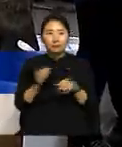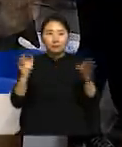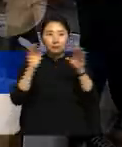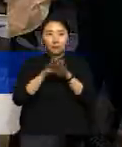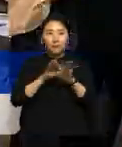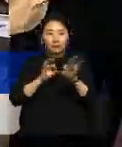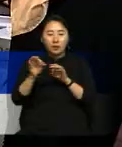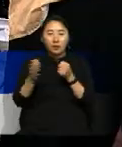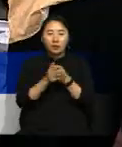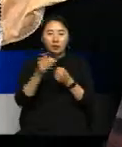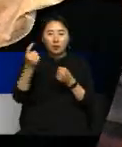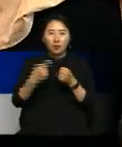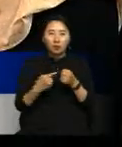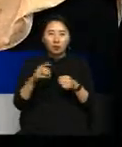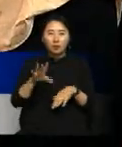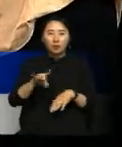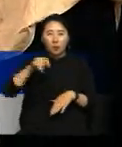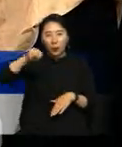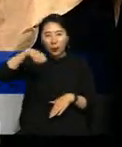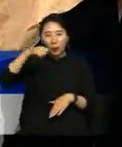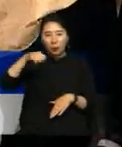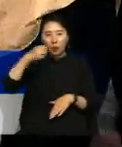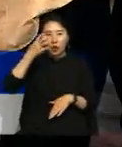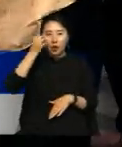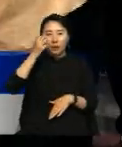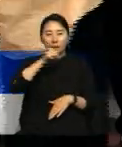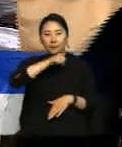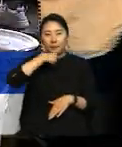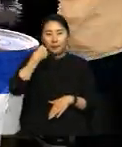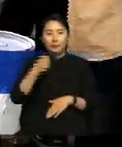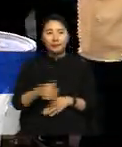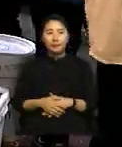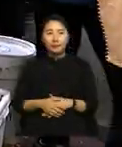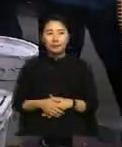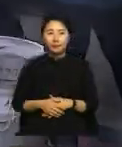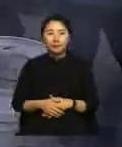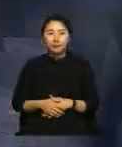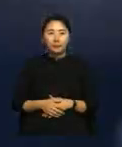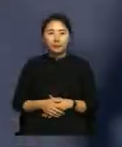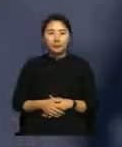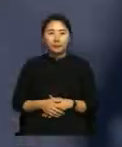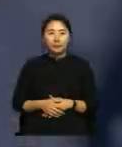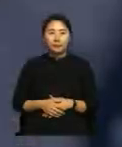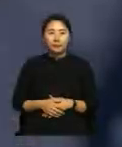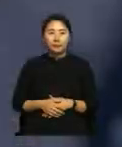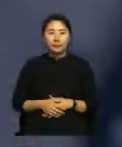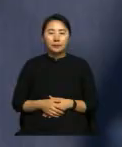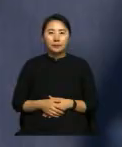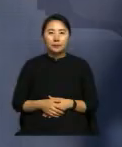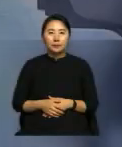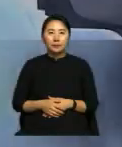때문에 왔어요. 처음 먹어보는 맛인데 좀 신기하게 맛있네요.